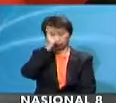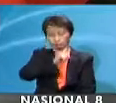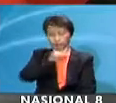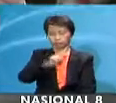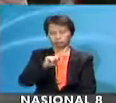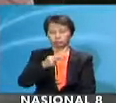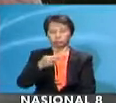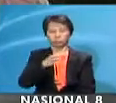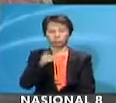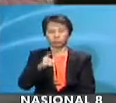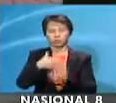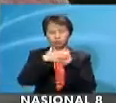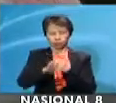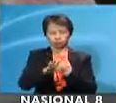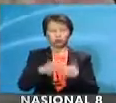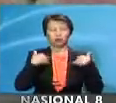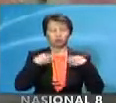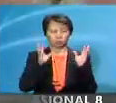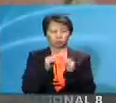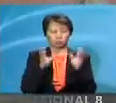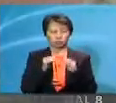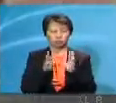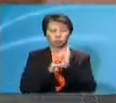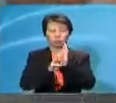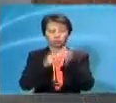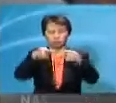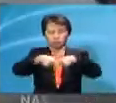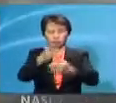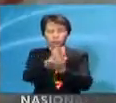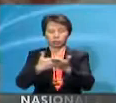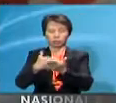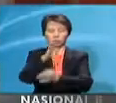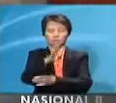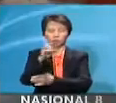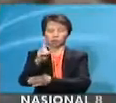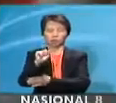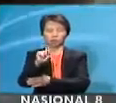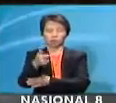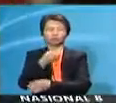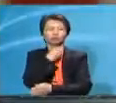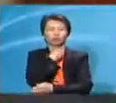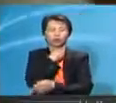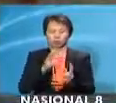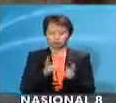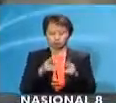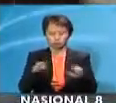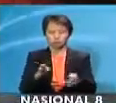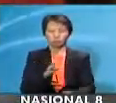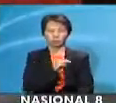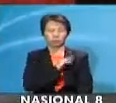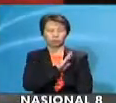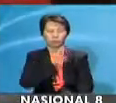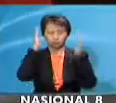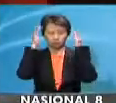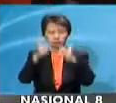Zahid menyatakannya selepas mempengerusikan Mesyuarat Perwakilan UMNO Bahagian-Bahagian Datuh Perak. Ia dirasmikan Menteri Besar Pahang